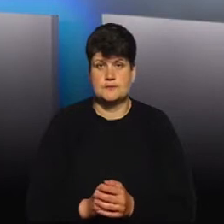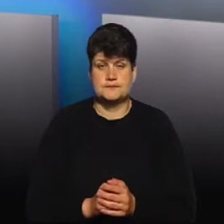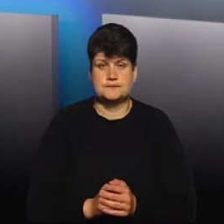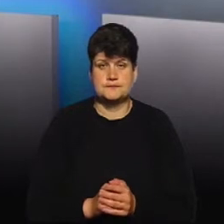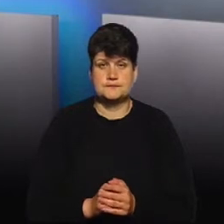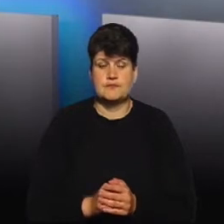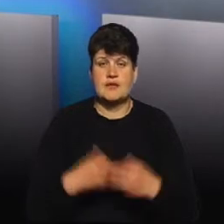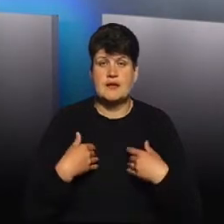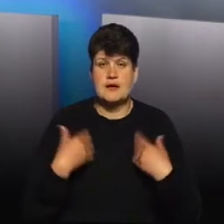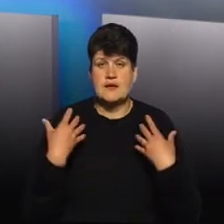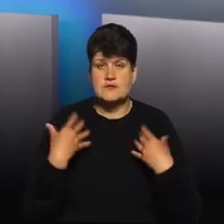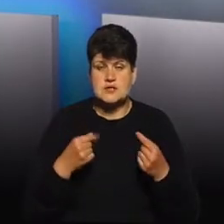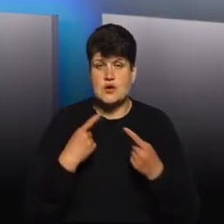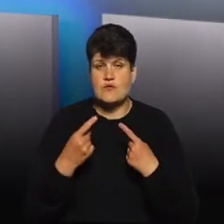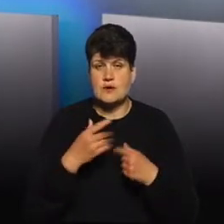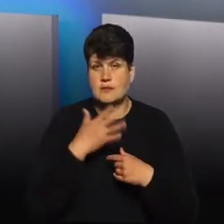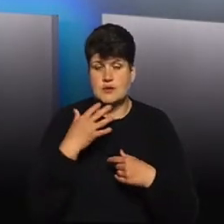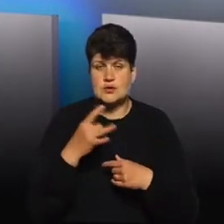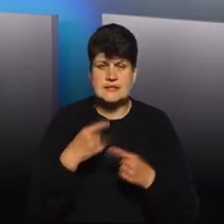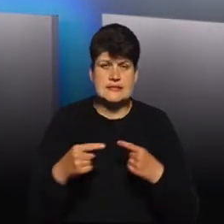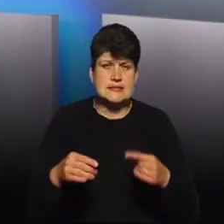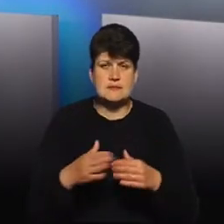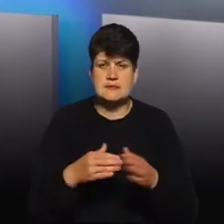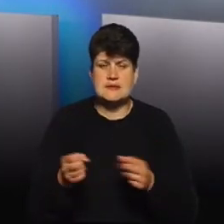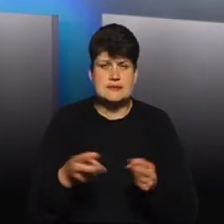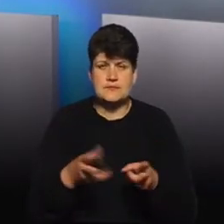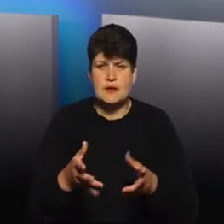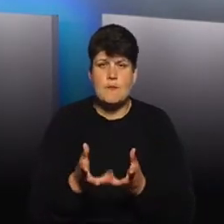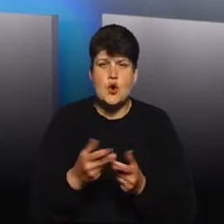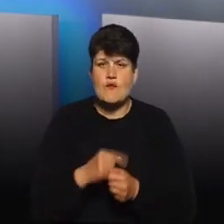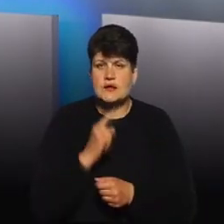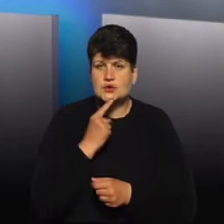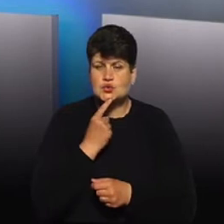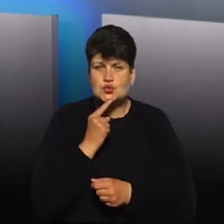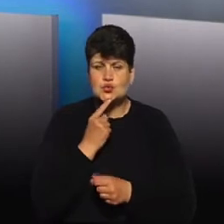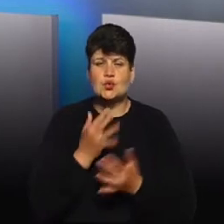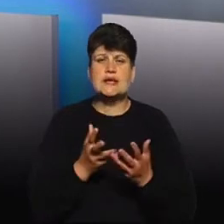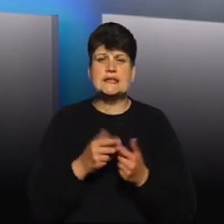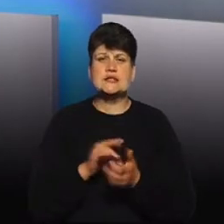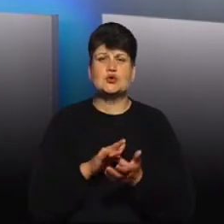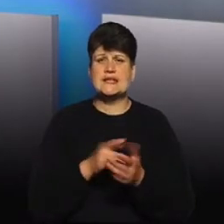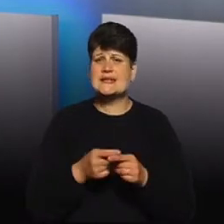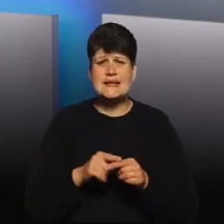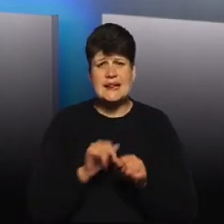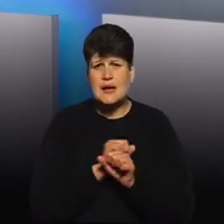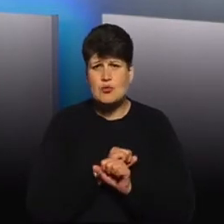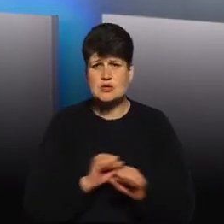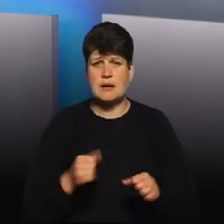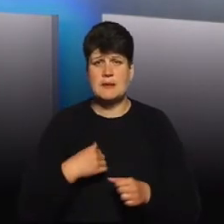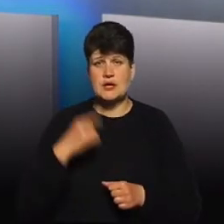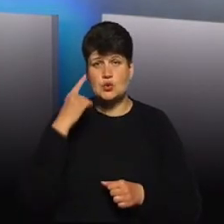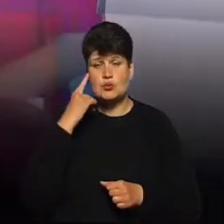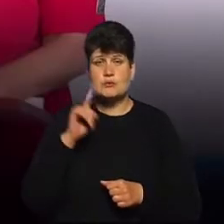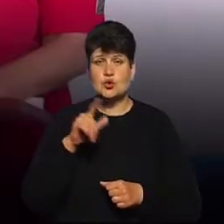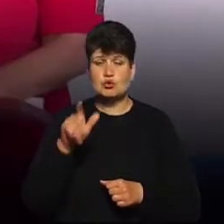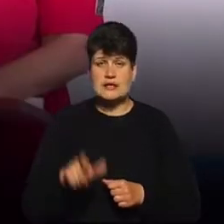просто говорив з різними фахівцями, важко підрахувати точну кількість туристів. Це неможливо. Це практично неможливо, адже ми думаємо, що людина, яка приїхала сюди і виконує